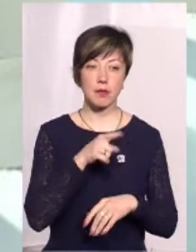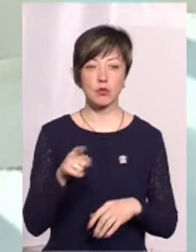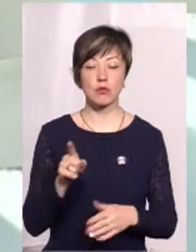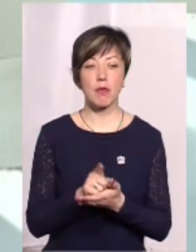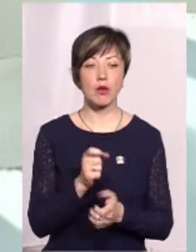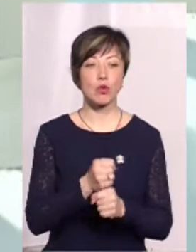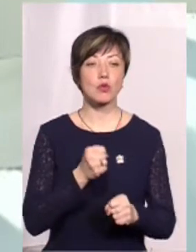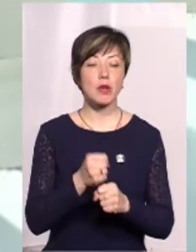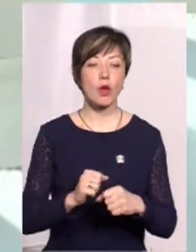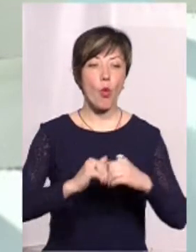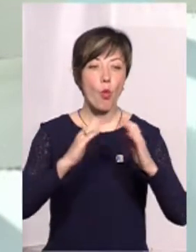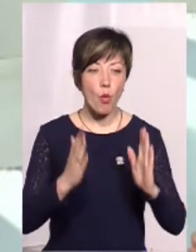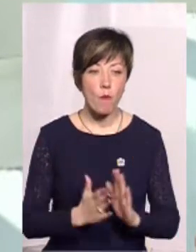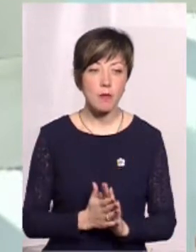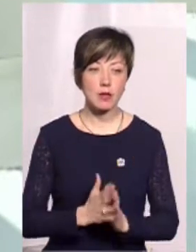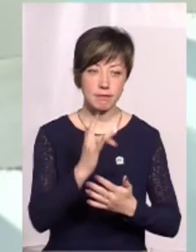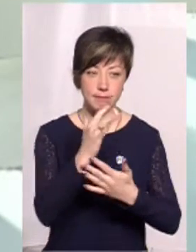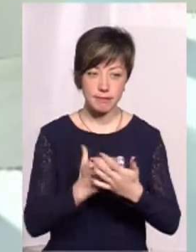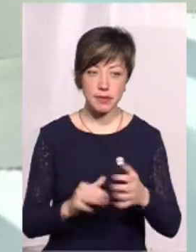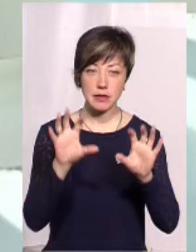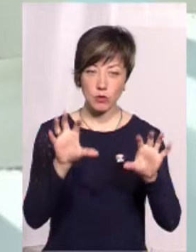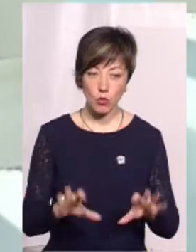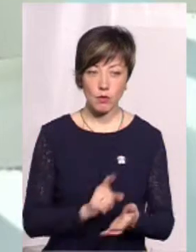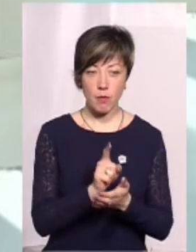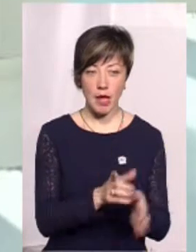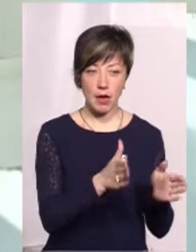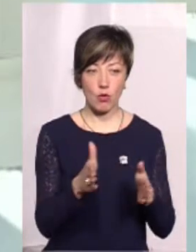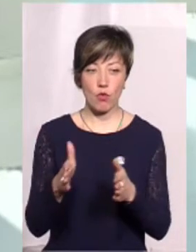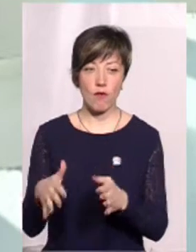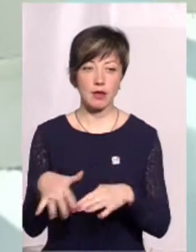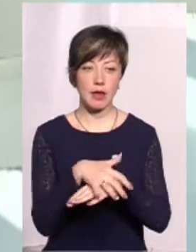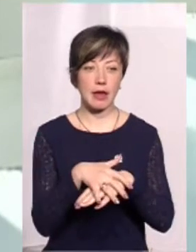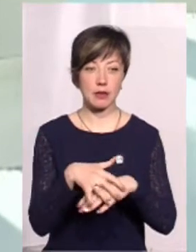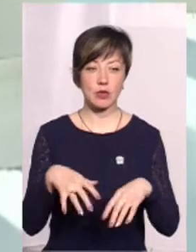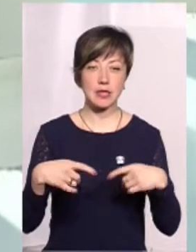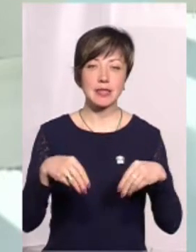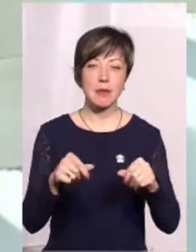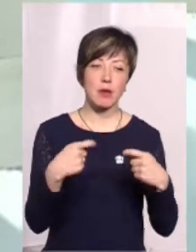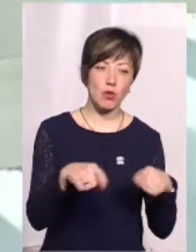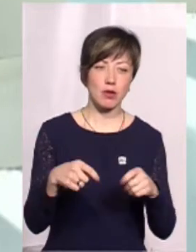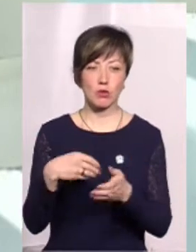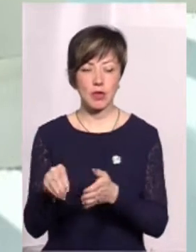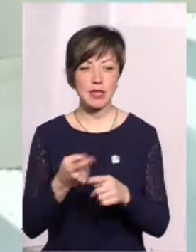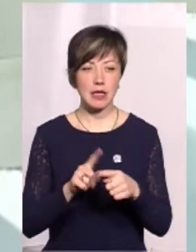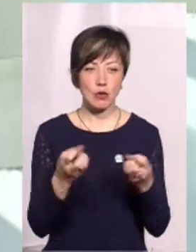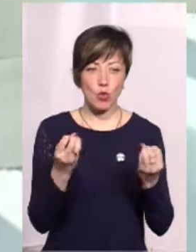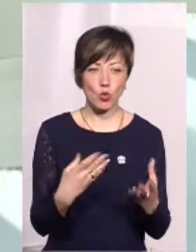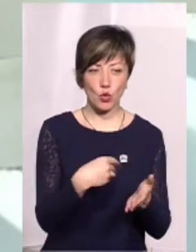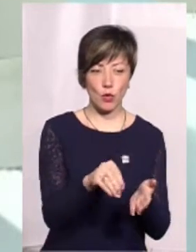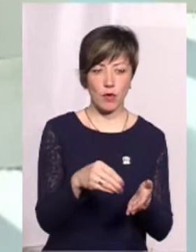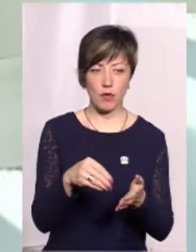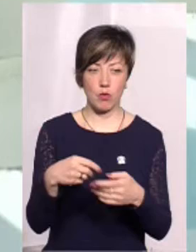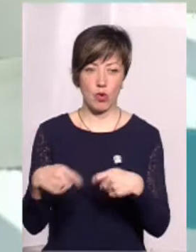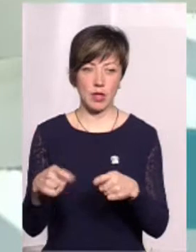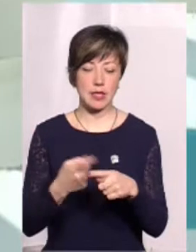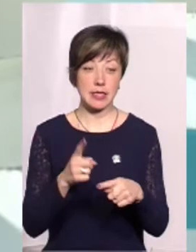мають розробити комплекс законів, які мають врегулювати ринок землі. Тому що ринок землі – це ж не просто